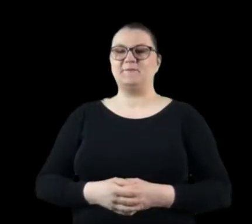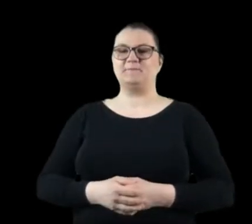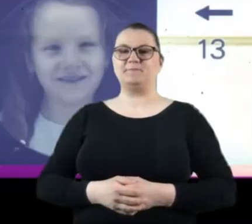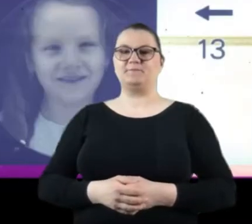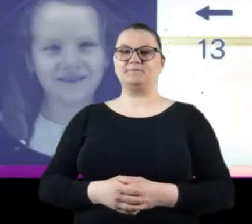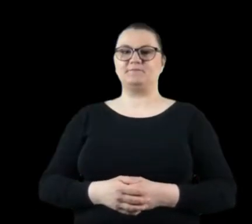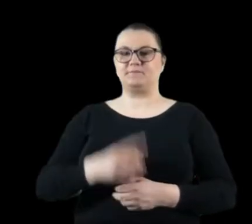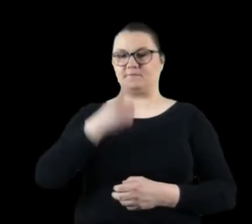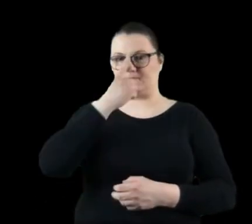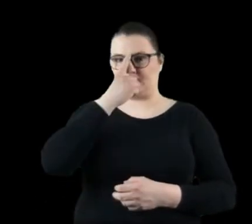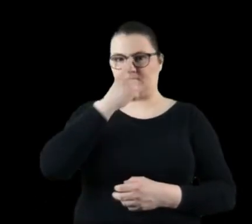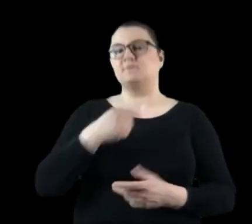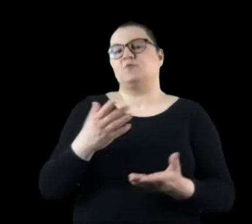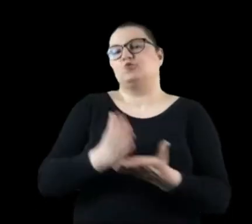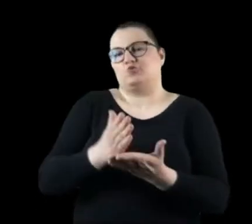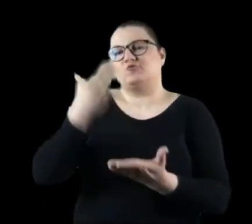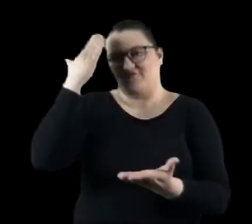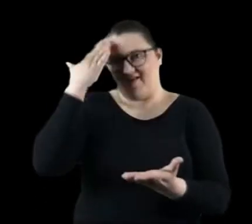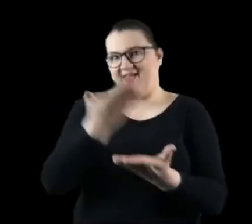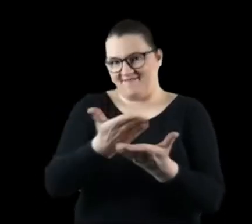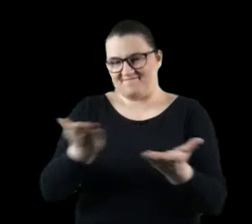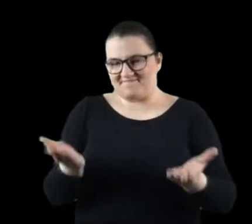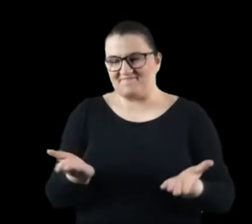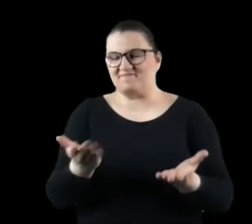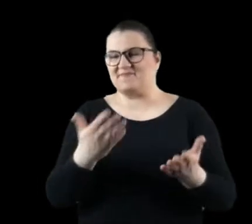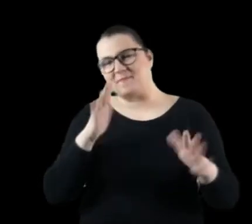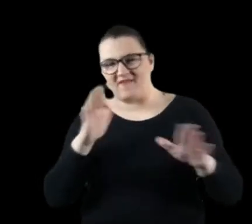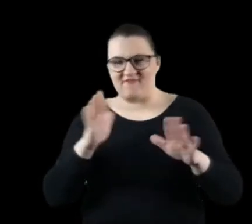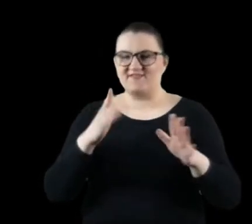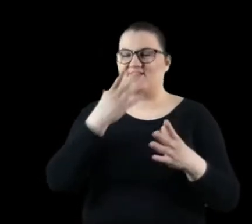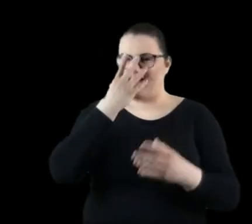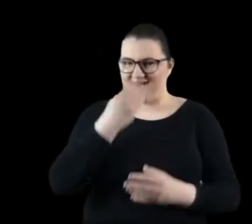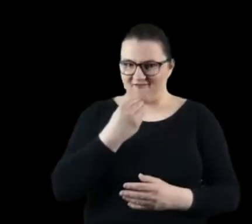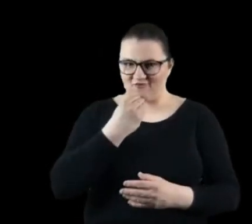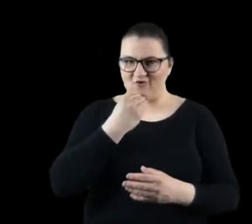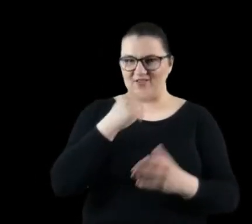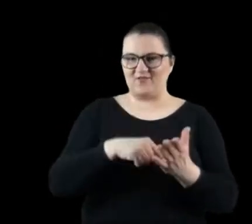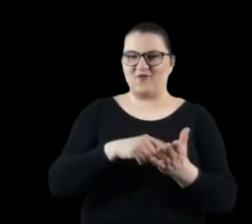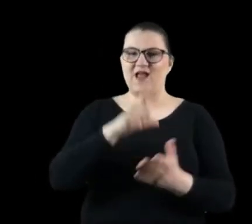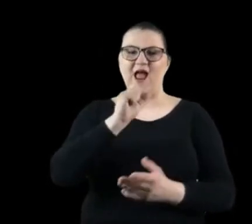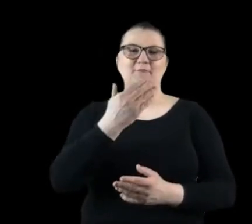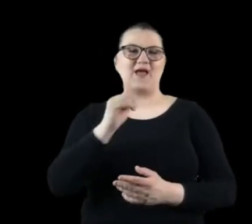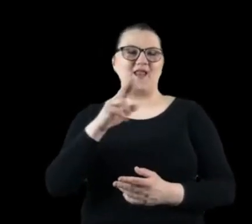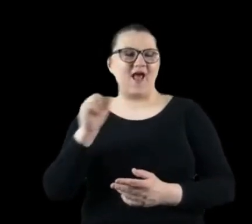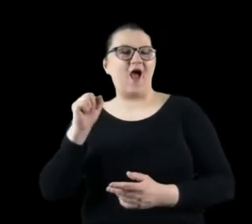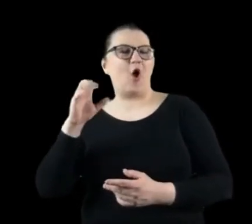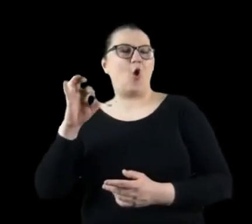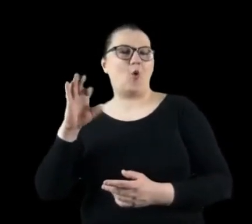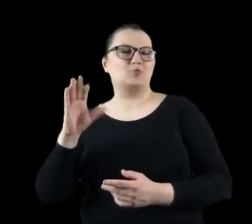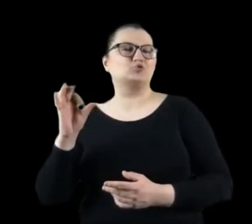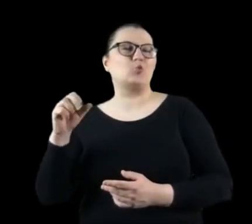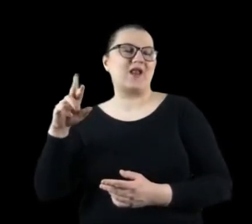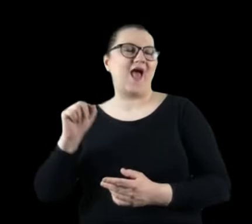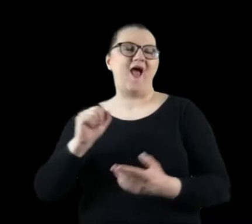Tak więc wiemy już mniej więcej, jak kamera obskura została odkryta,